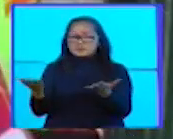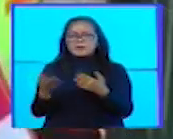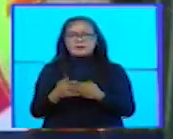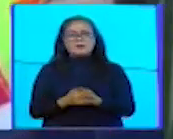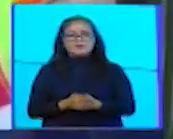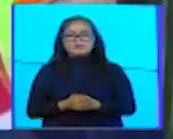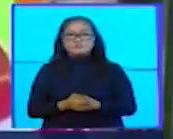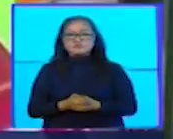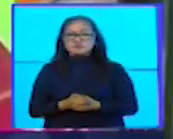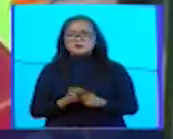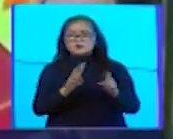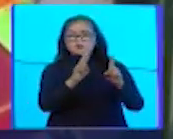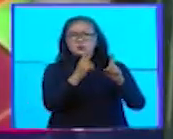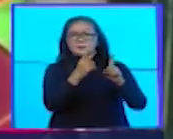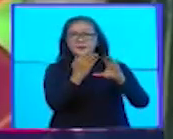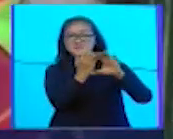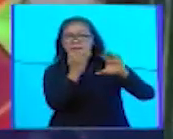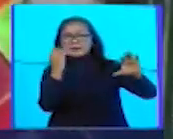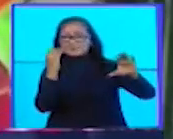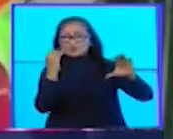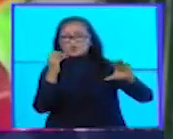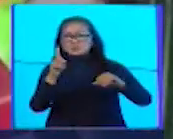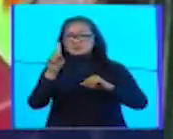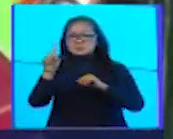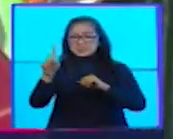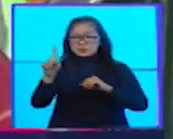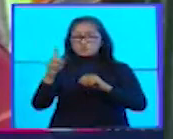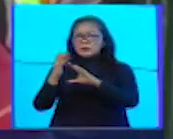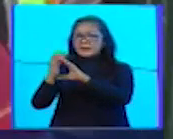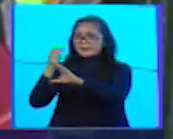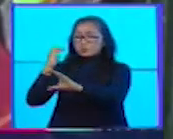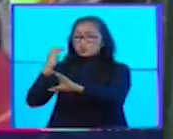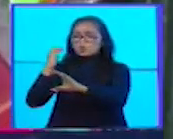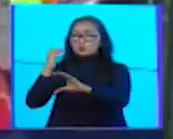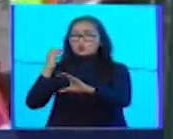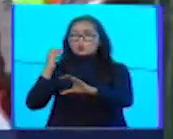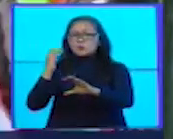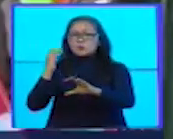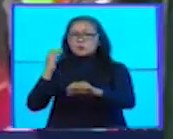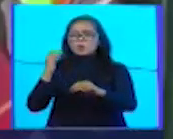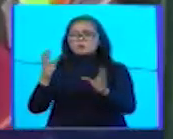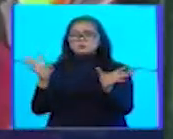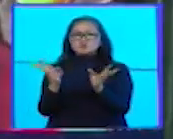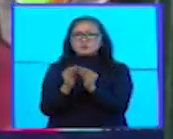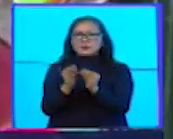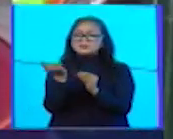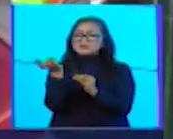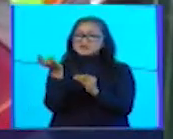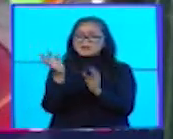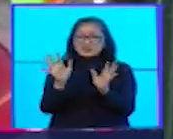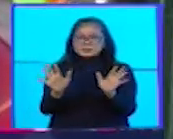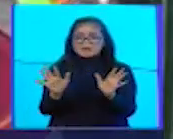gerbong, satu gerbong di jatahnya 55. Antrian makanya sampai panjang karena